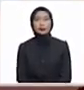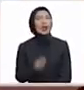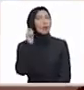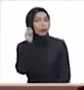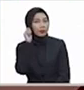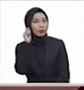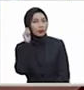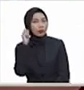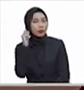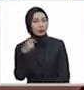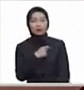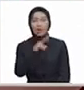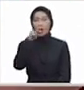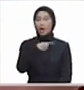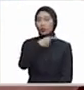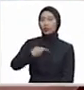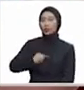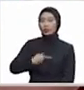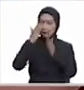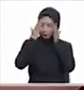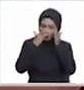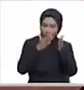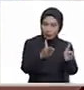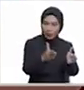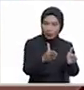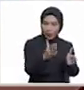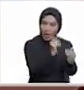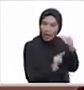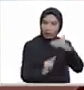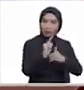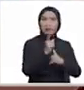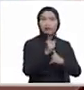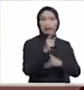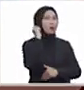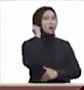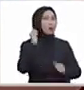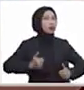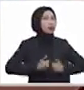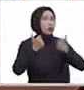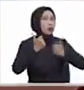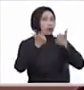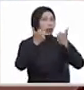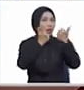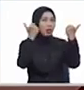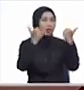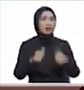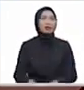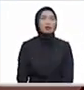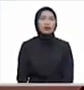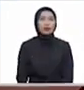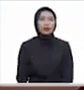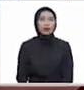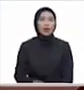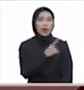perhatian. Karena memang wanita itu spesial. Maka oleh sebab itu, kita